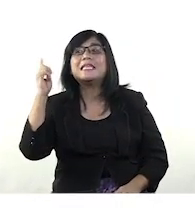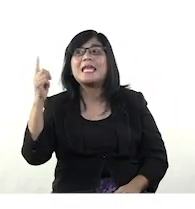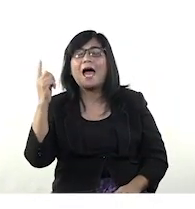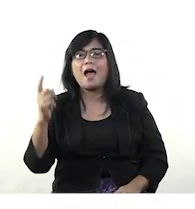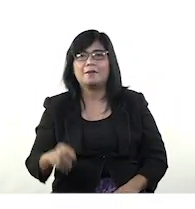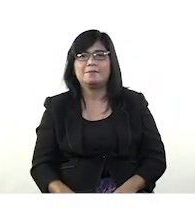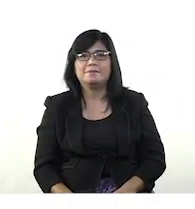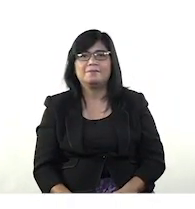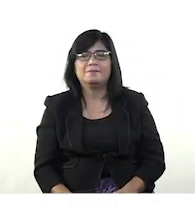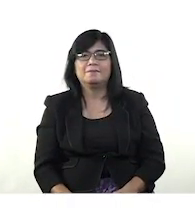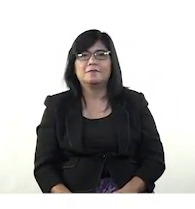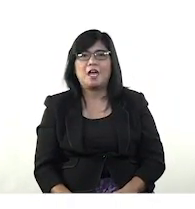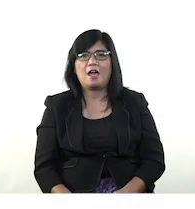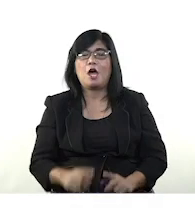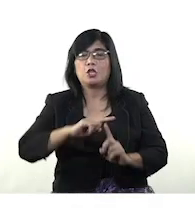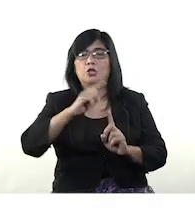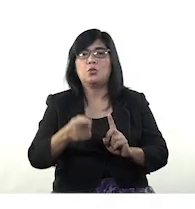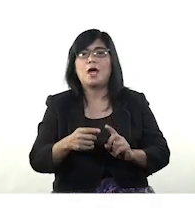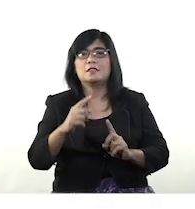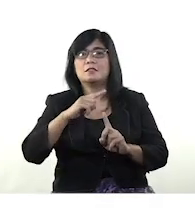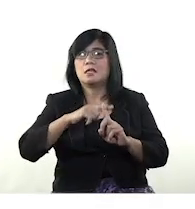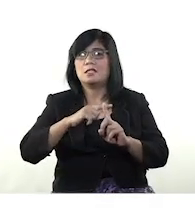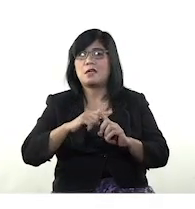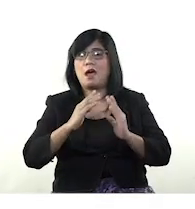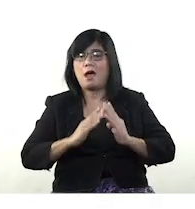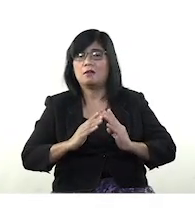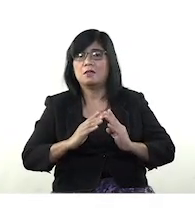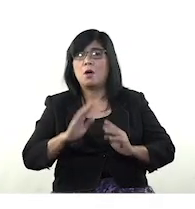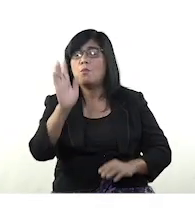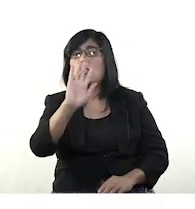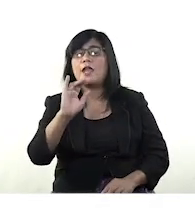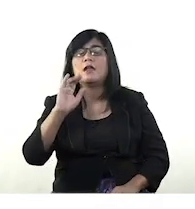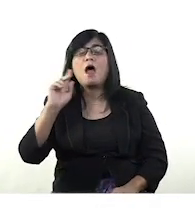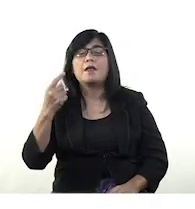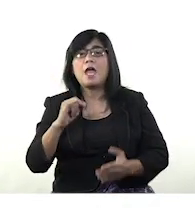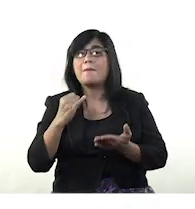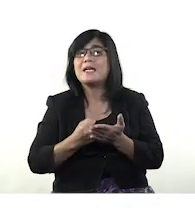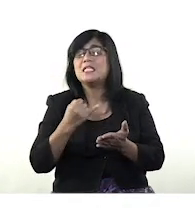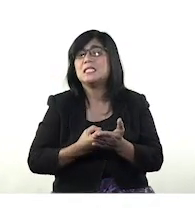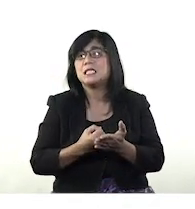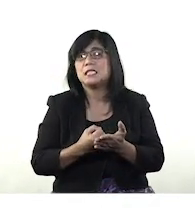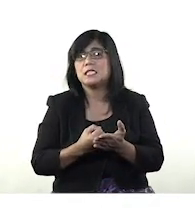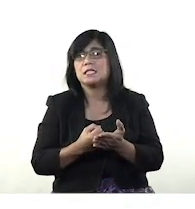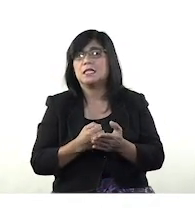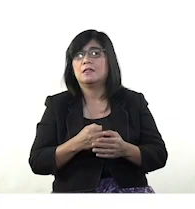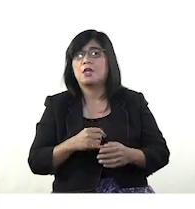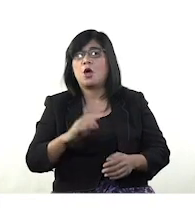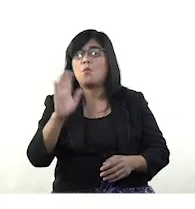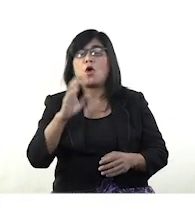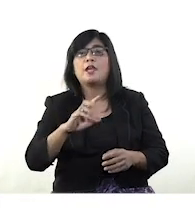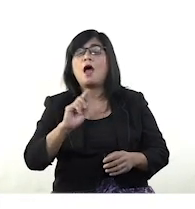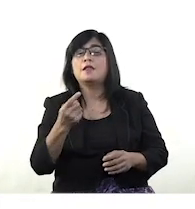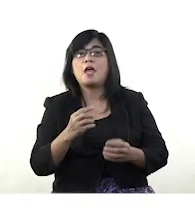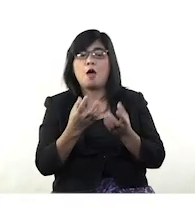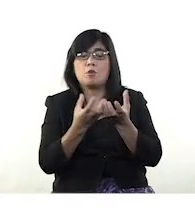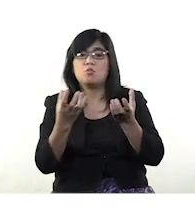hai maaf percaya tugas gereja deh zaman bukan hanya menginjak Hai website tugas gereja di hejaz aman bukan hanya berbuah lebat bagi